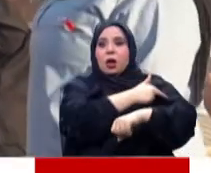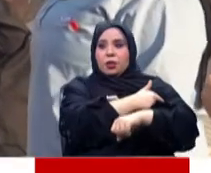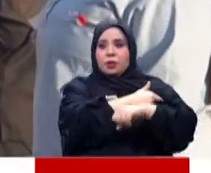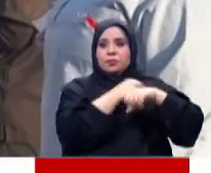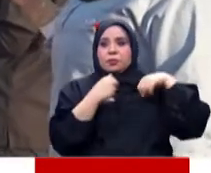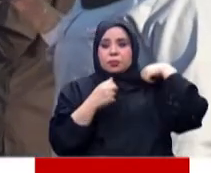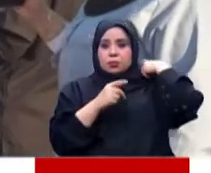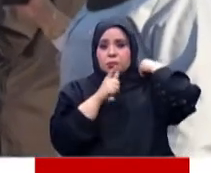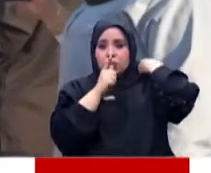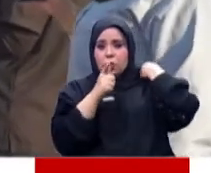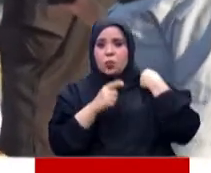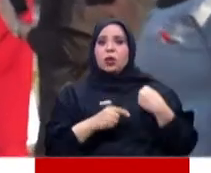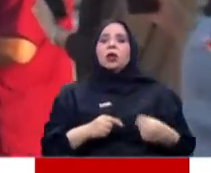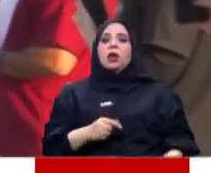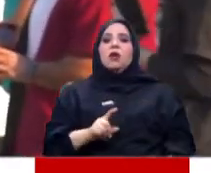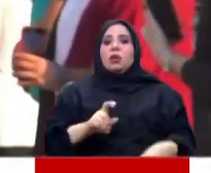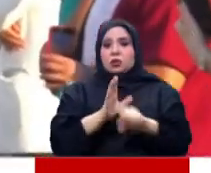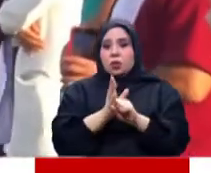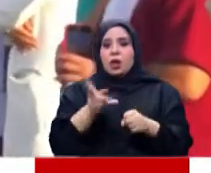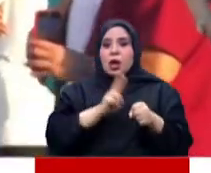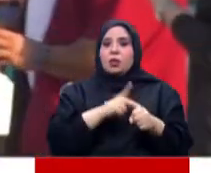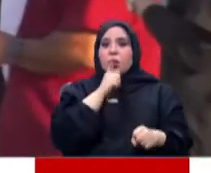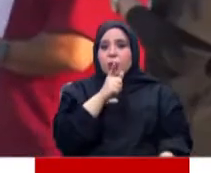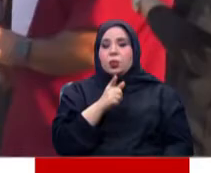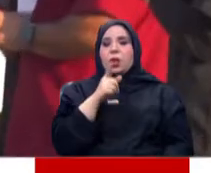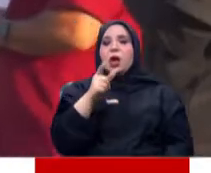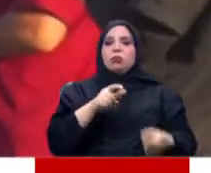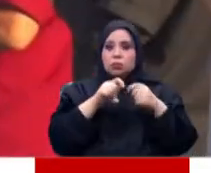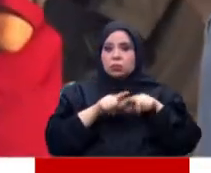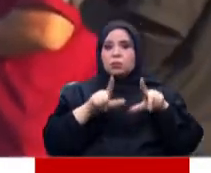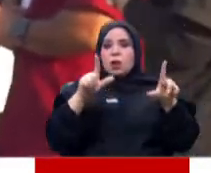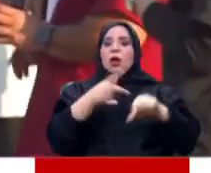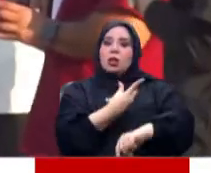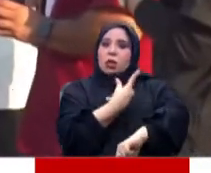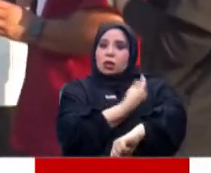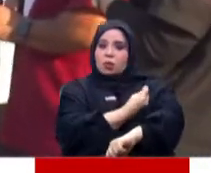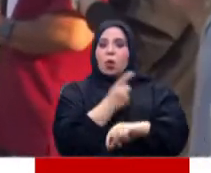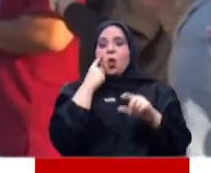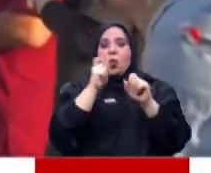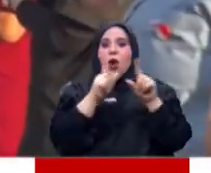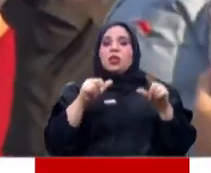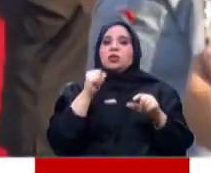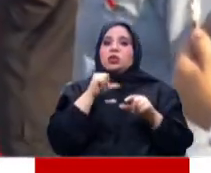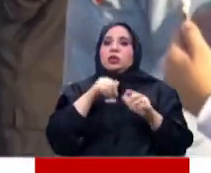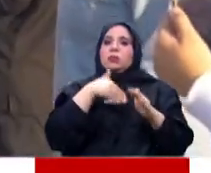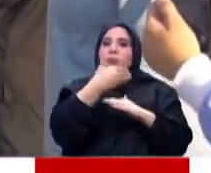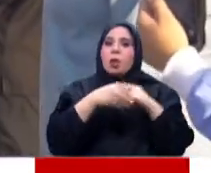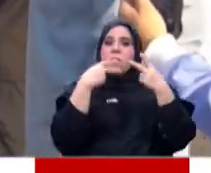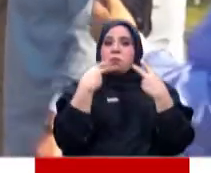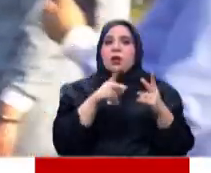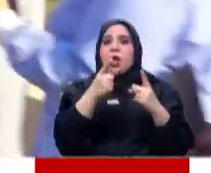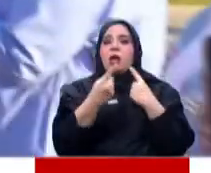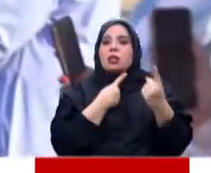الفريق الوطني الطبي للتصدي لفيروس كورونا، حيث نوه سموه بأن الحملة الوطنية للتطعيم تمثل مرحلة جديدة من